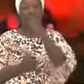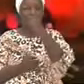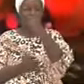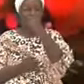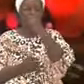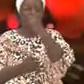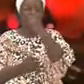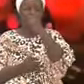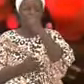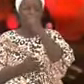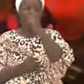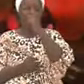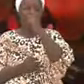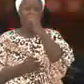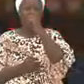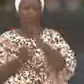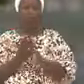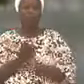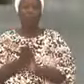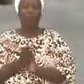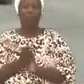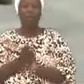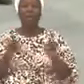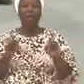comme notre pasteur vient maintenant